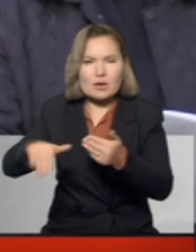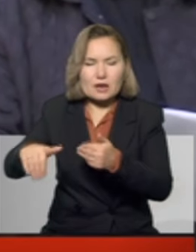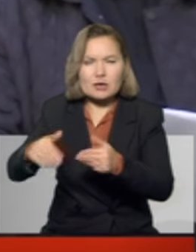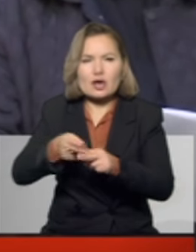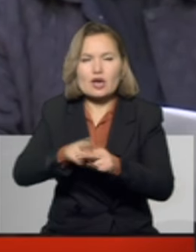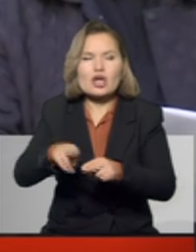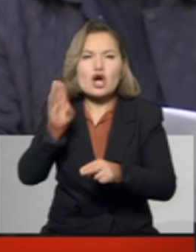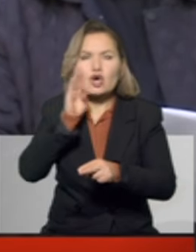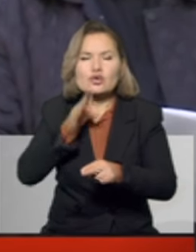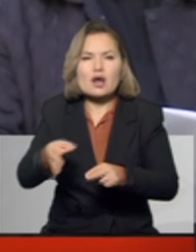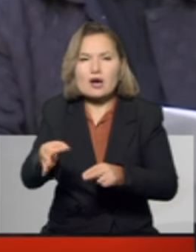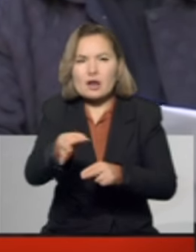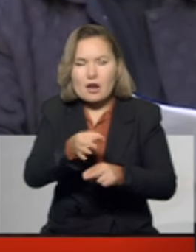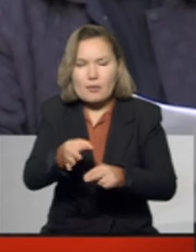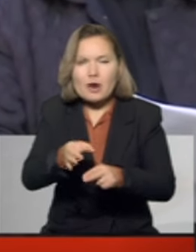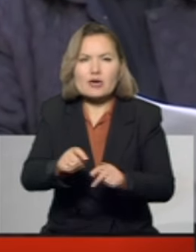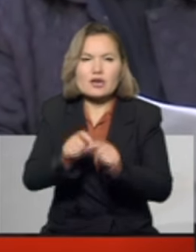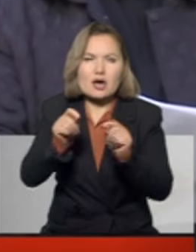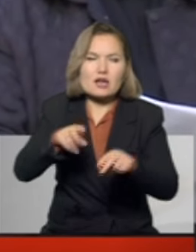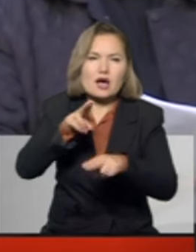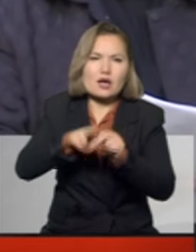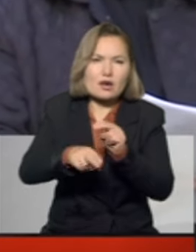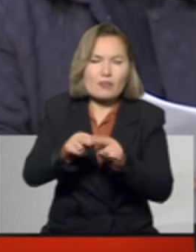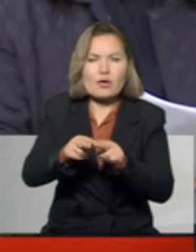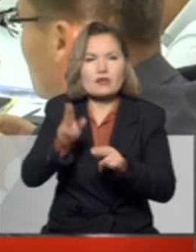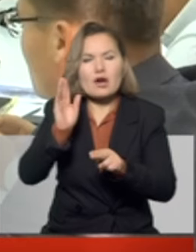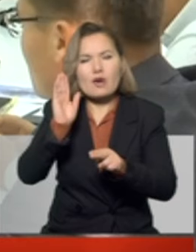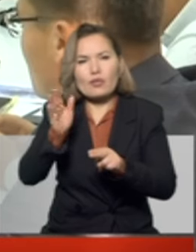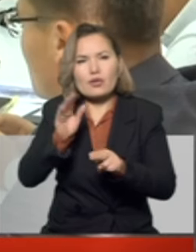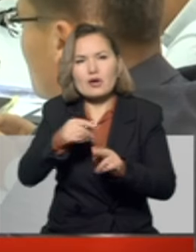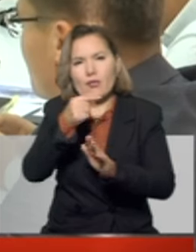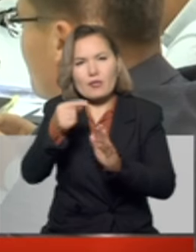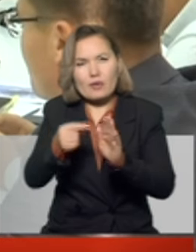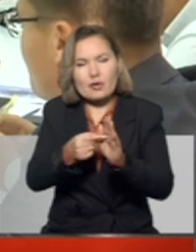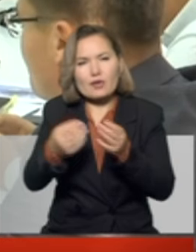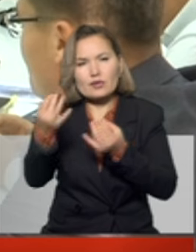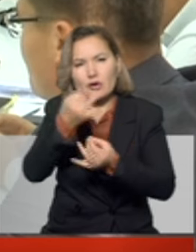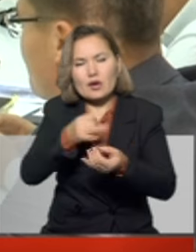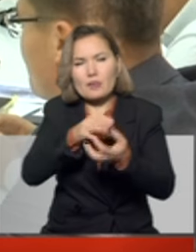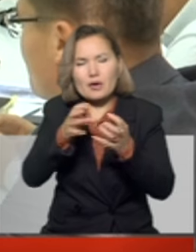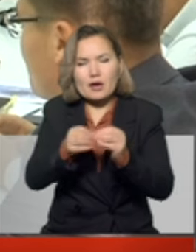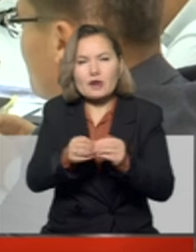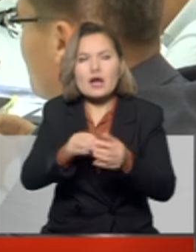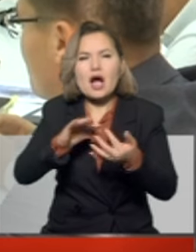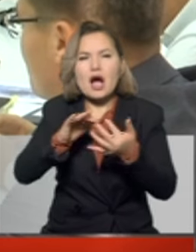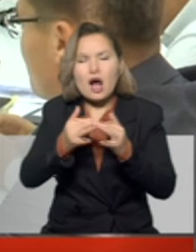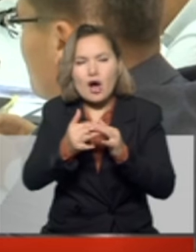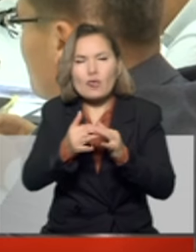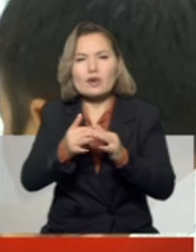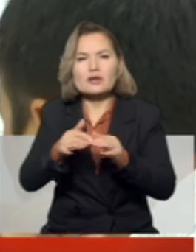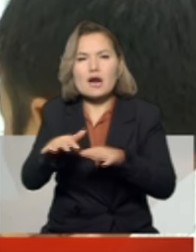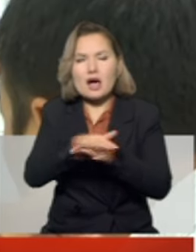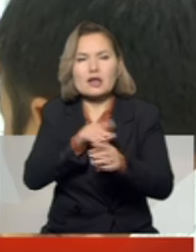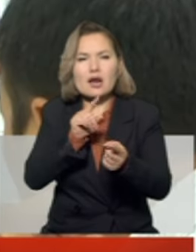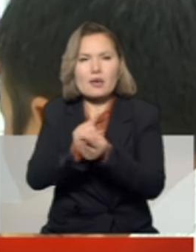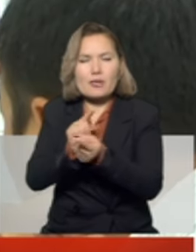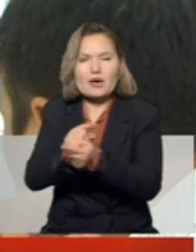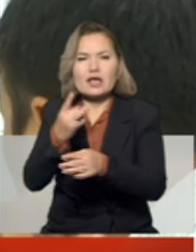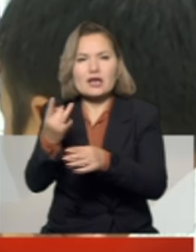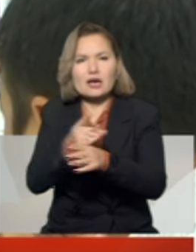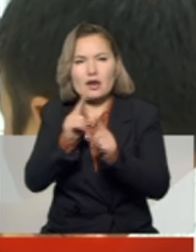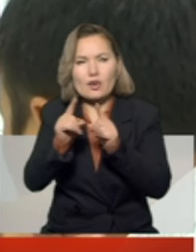жаңағы су қойманың салыну немесе салынбау шешім шығарылатын болады. Ал ауыл тұрғындарымен екі рет түсіндіру жұмыстары жүргізілген